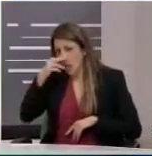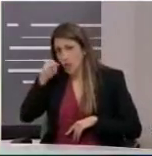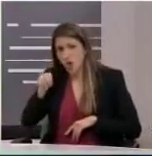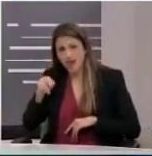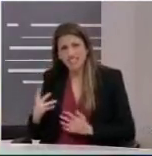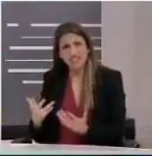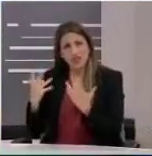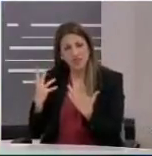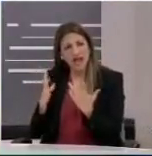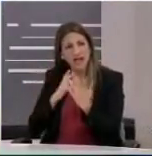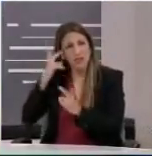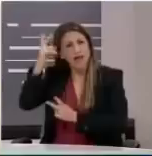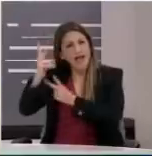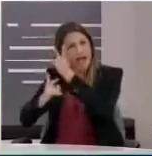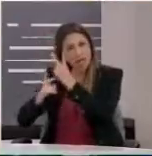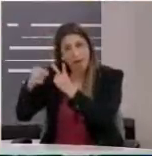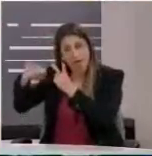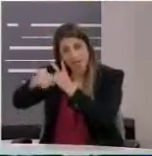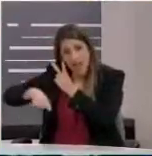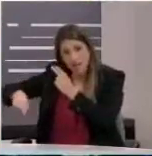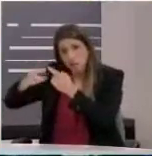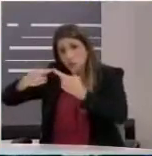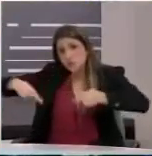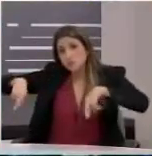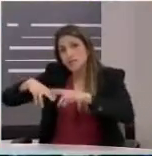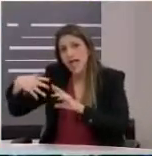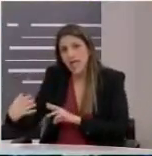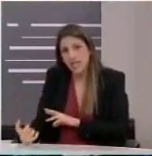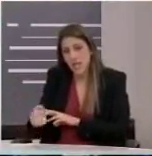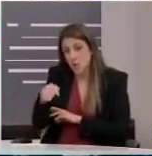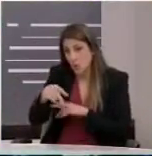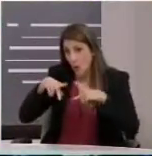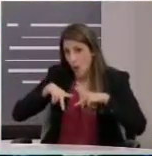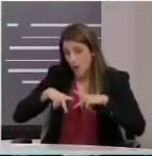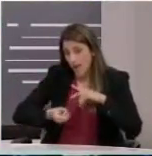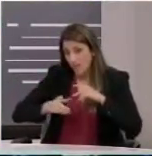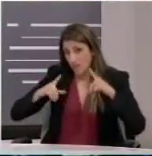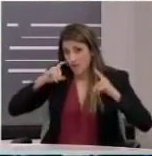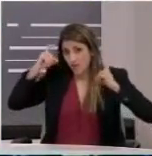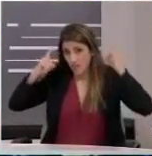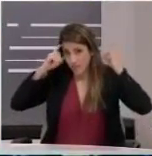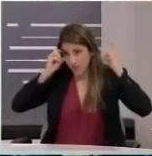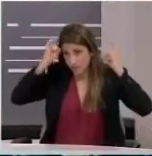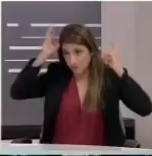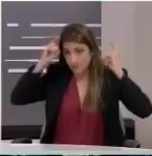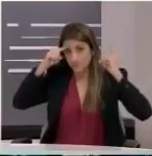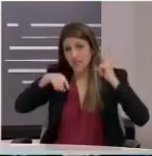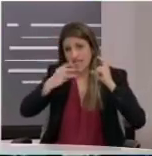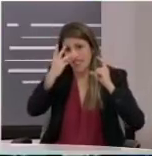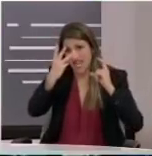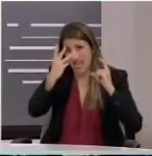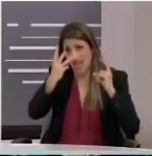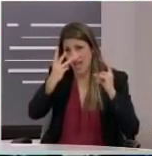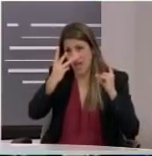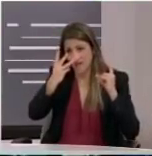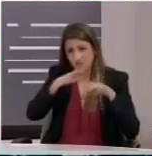τα οποία συστήσαμε προανακριτική επιτροπή. Αν έχει δηλαδή νόημα να ερχόμαστε εδώ και να σπαταλάμε